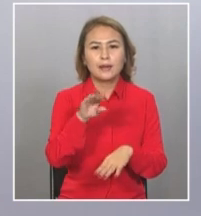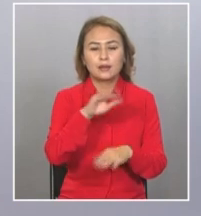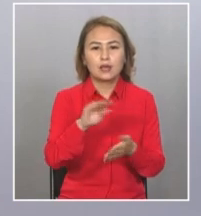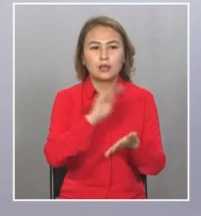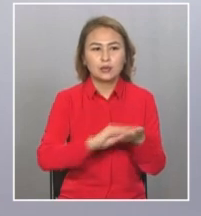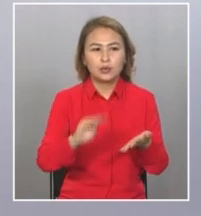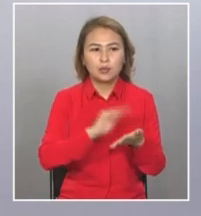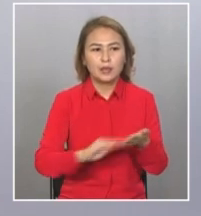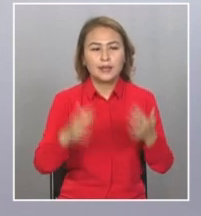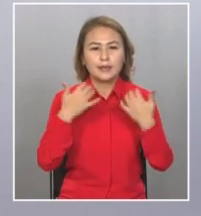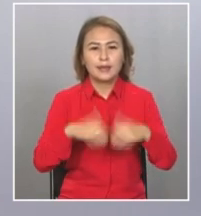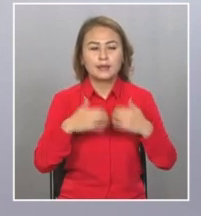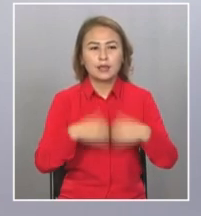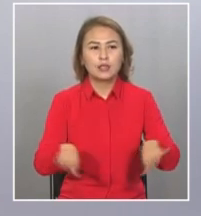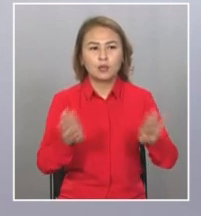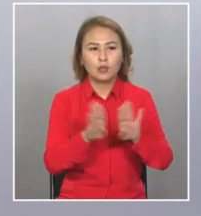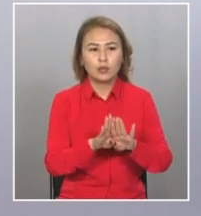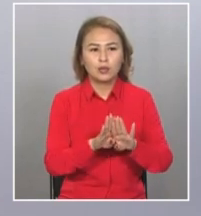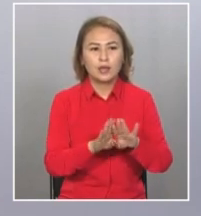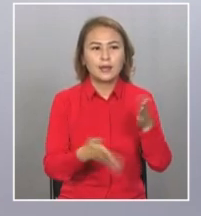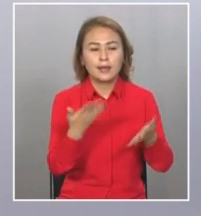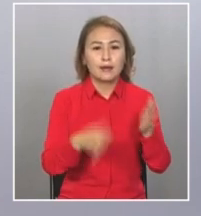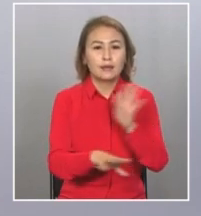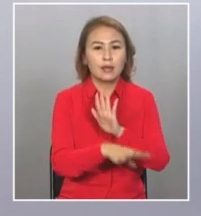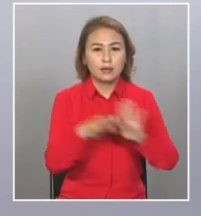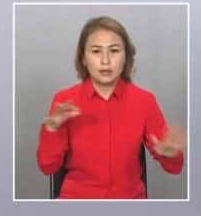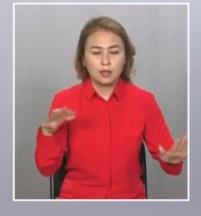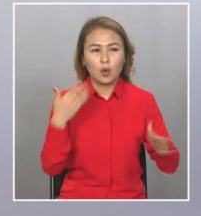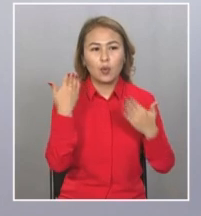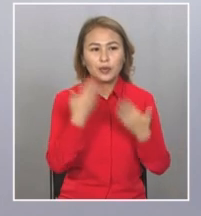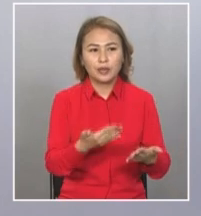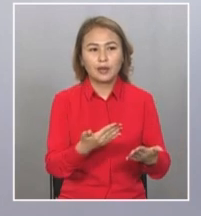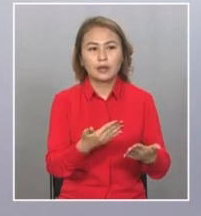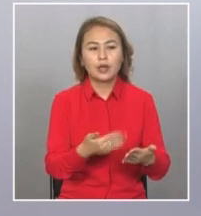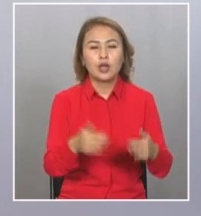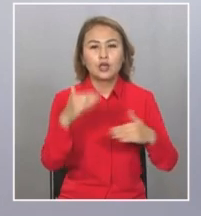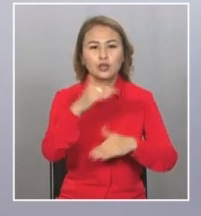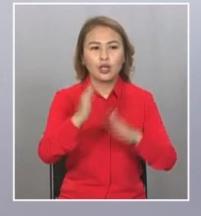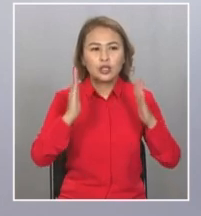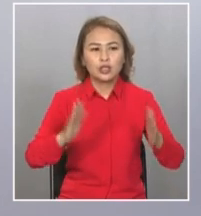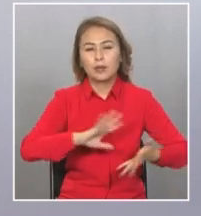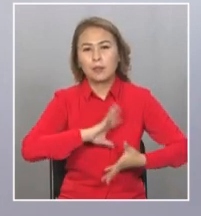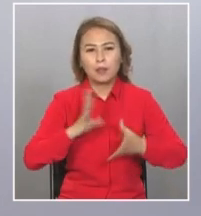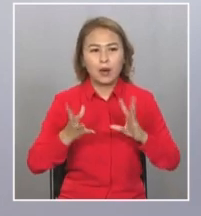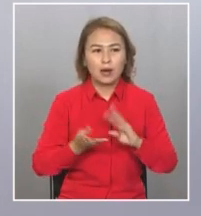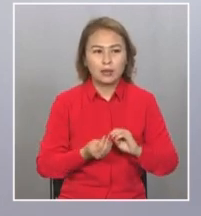лентадағы сандар бөлімшесін таңдасақ, яғни ондағы ұяшықтағы